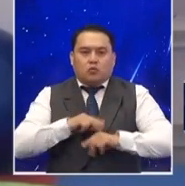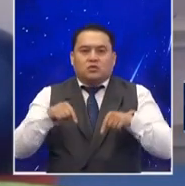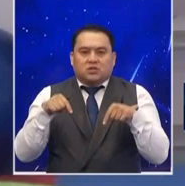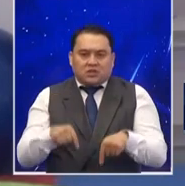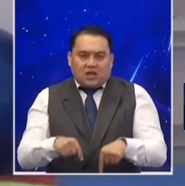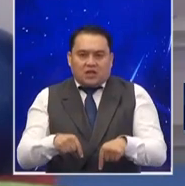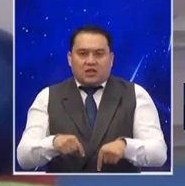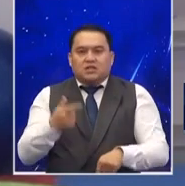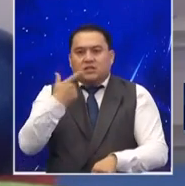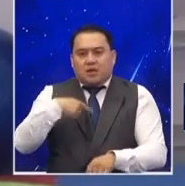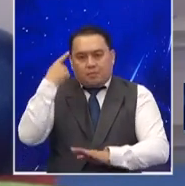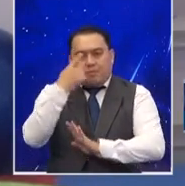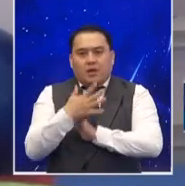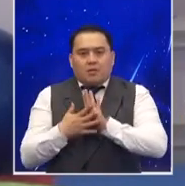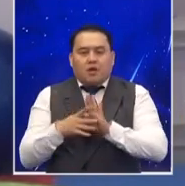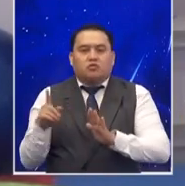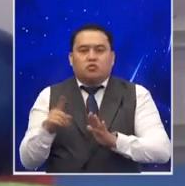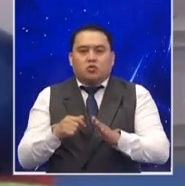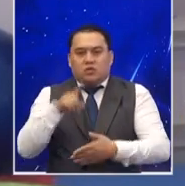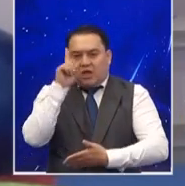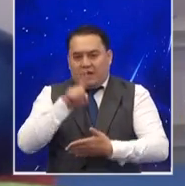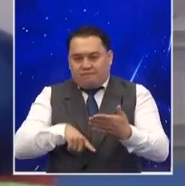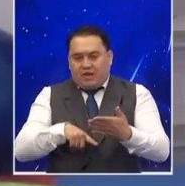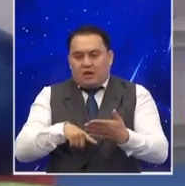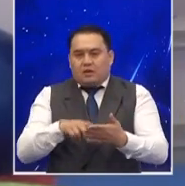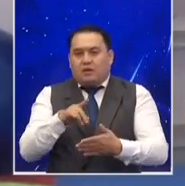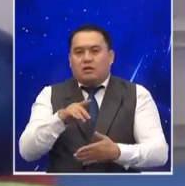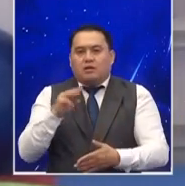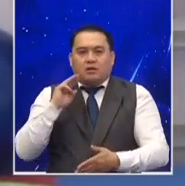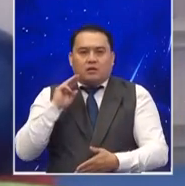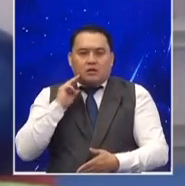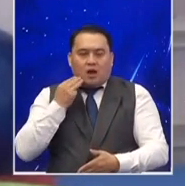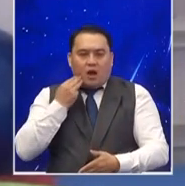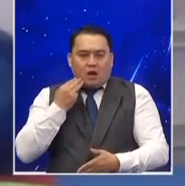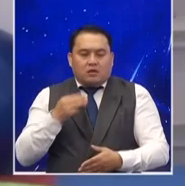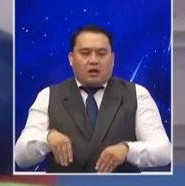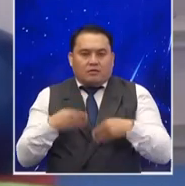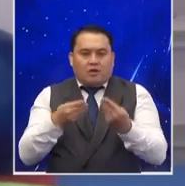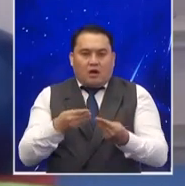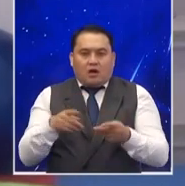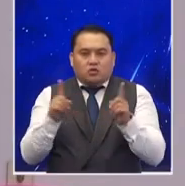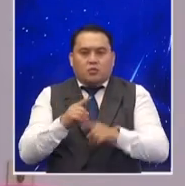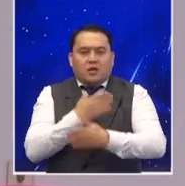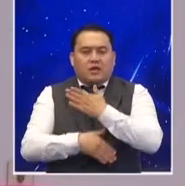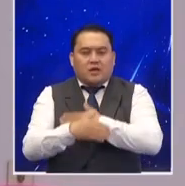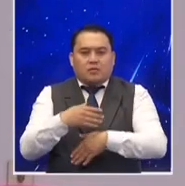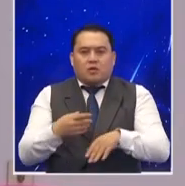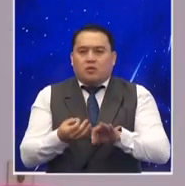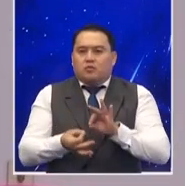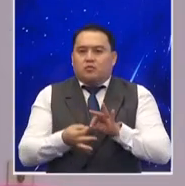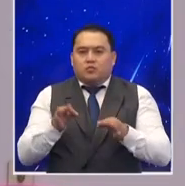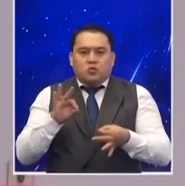пребывания. Вы сами понимаете, что доверить няне или еще кому-либо особенного ребенка очень